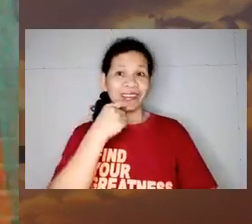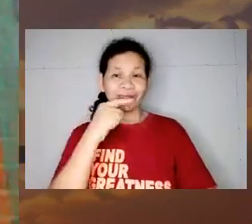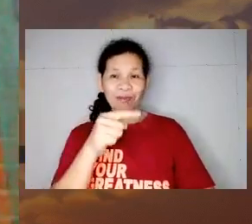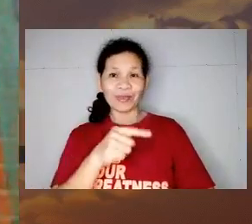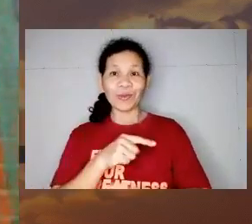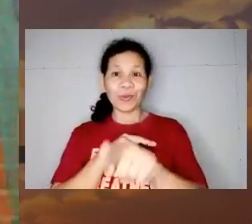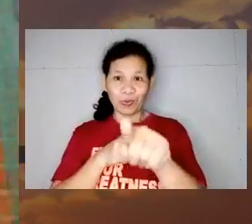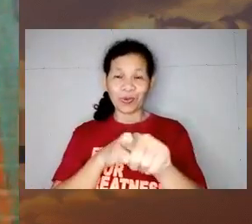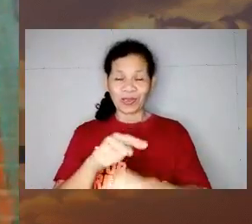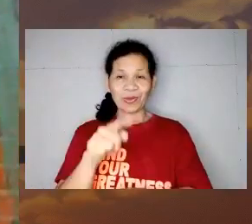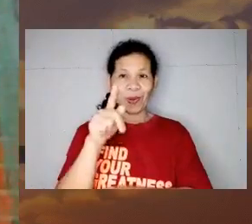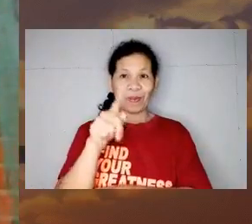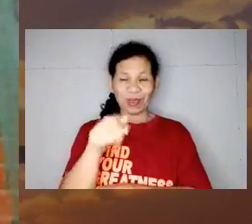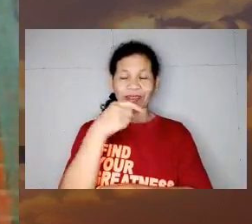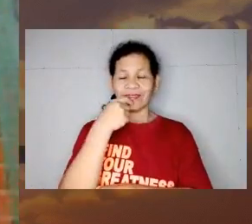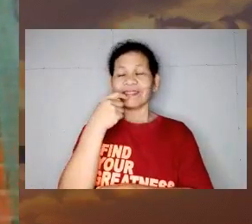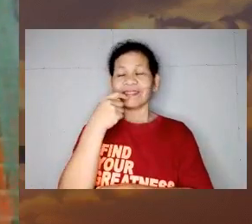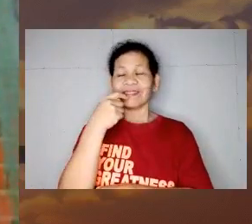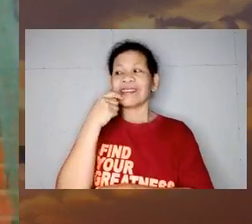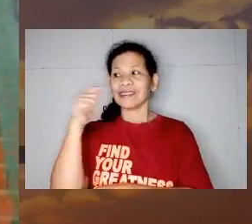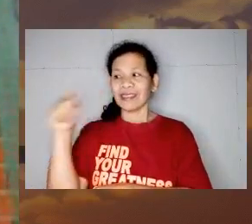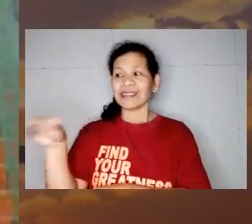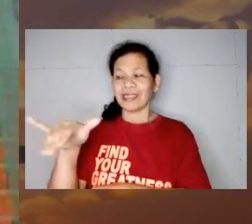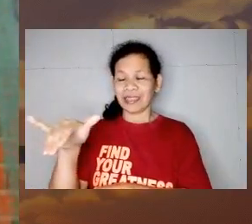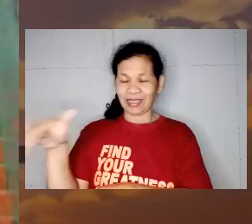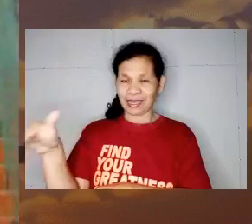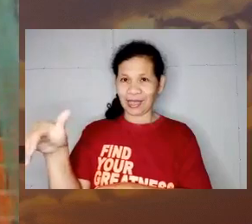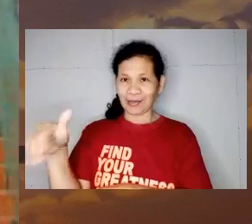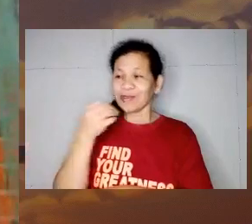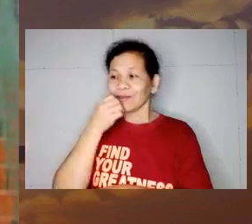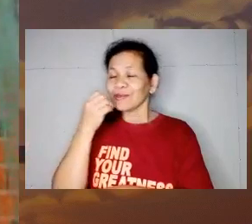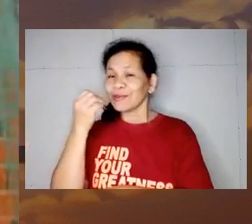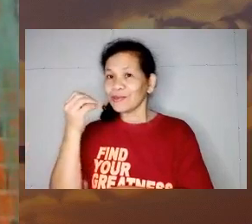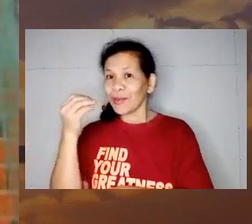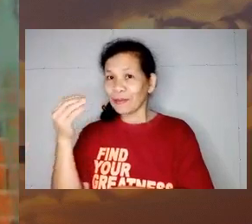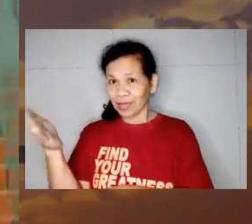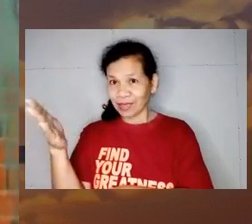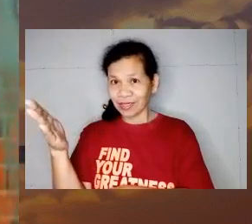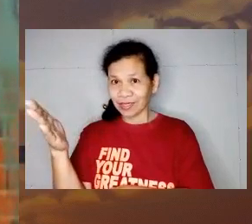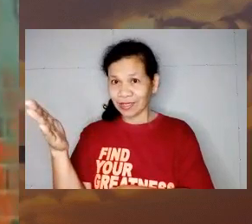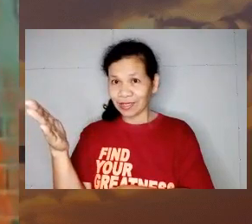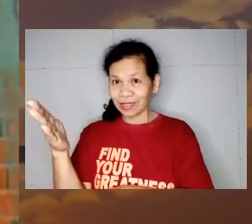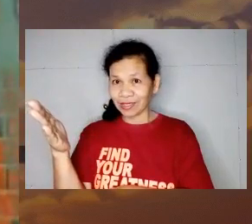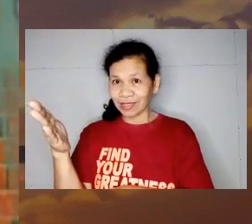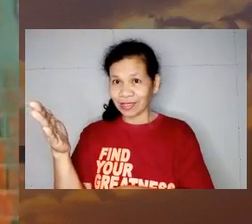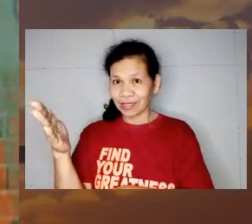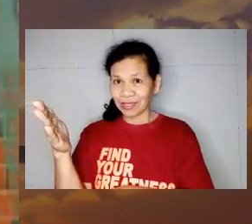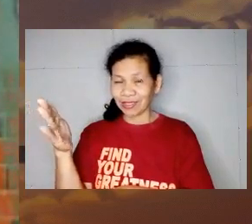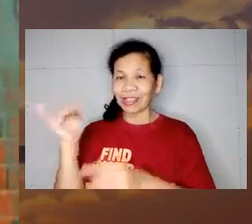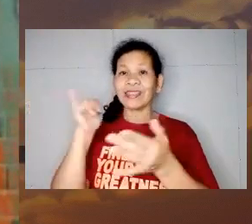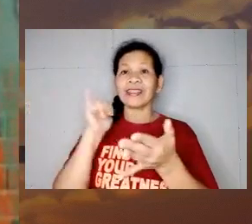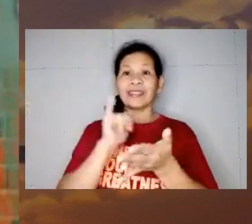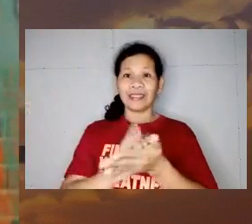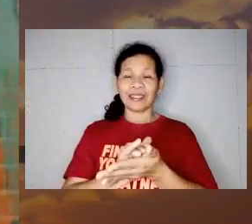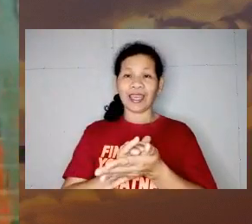mga aking inaanak sa kasal, ang number one, na dapat ang iyong